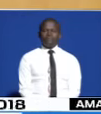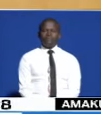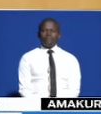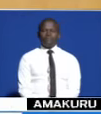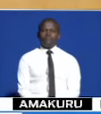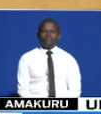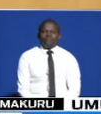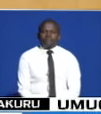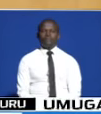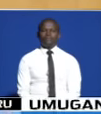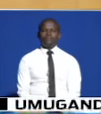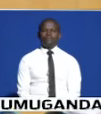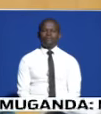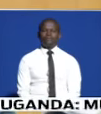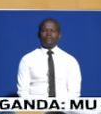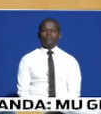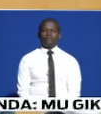to consider